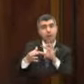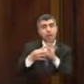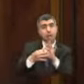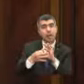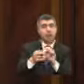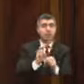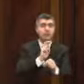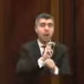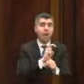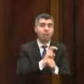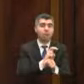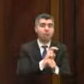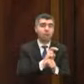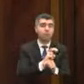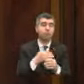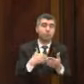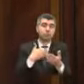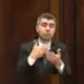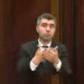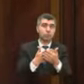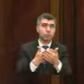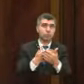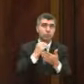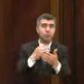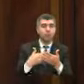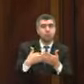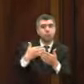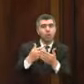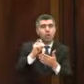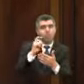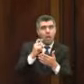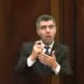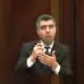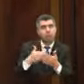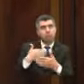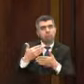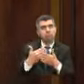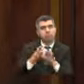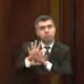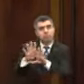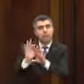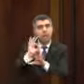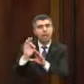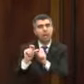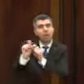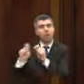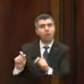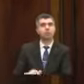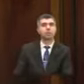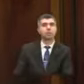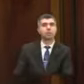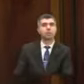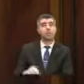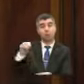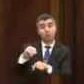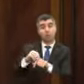يمكن يكملوا تالية الشهر ويقضيوا المآرب ديالهم بسيطة. وبالتالي أكدتم